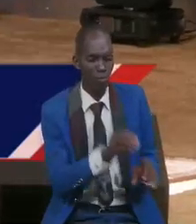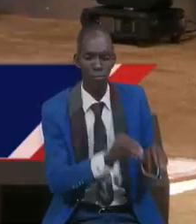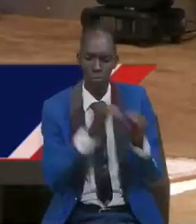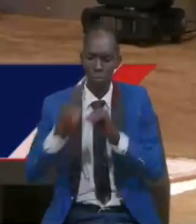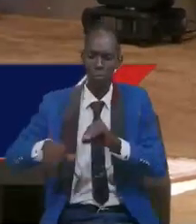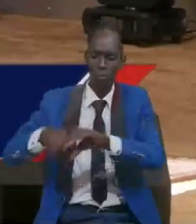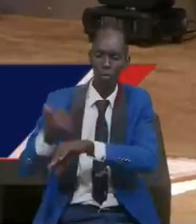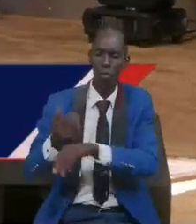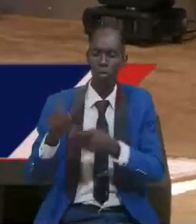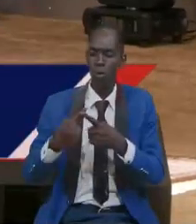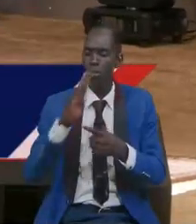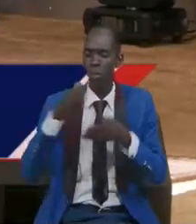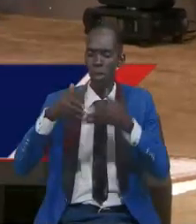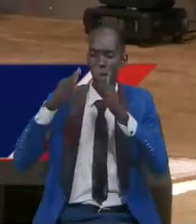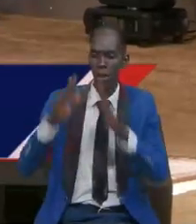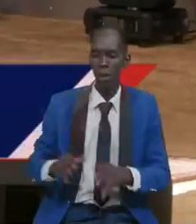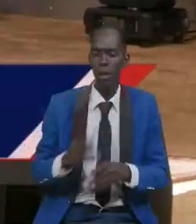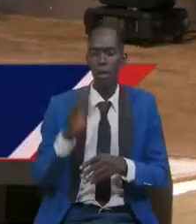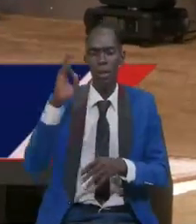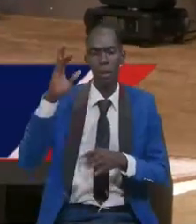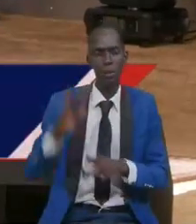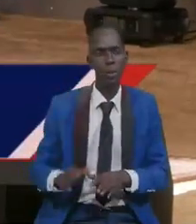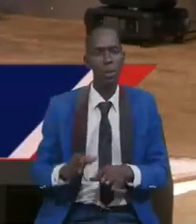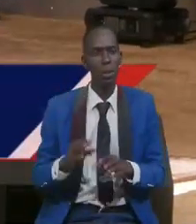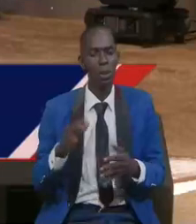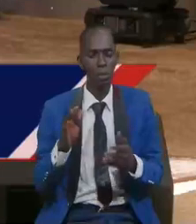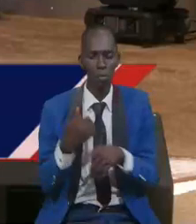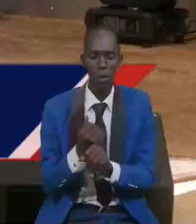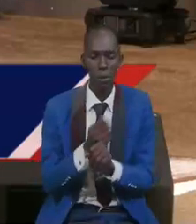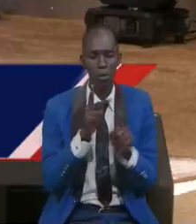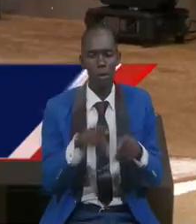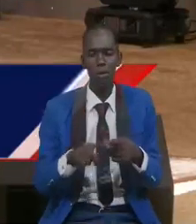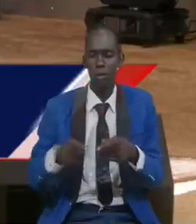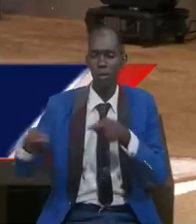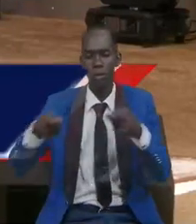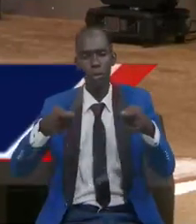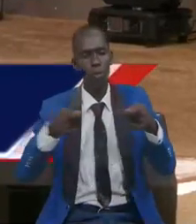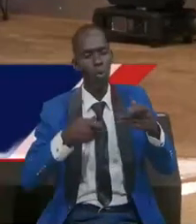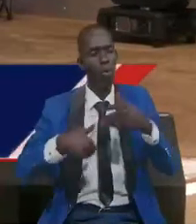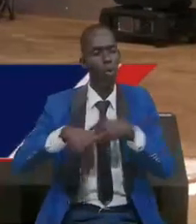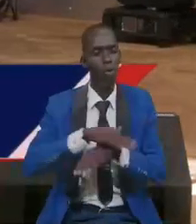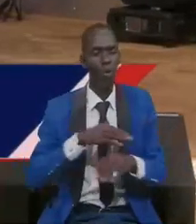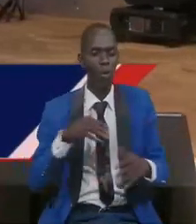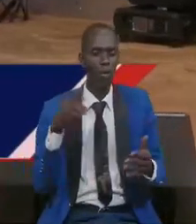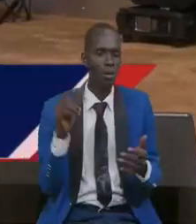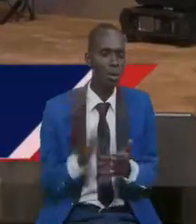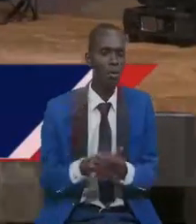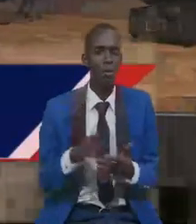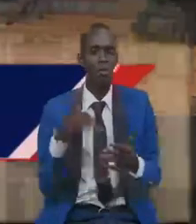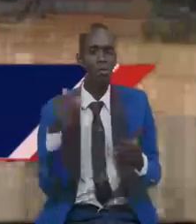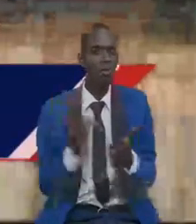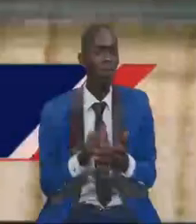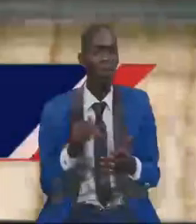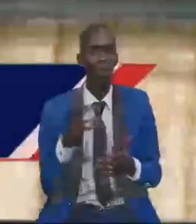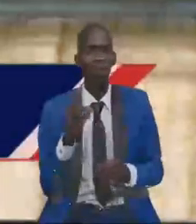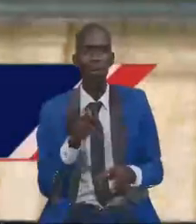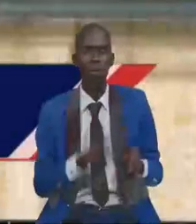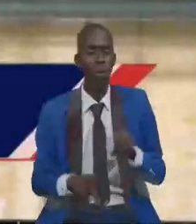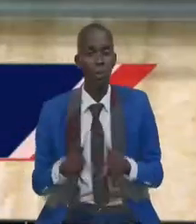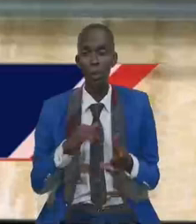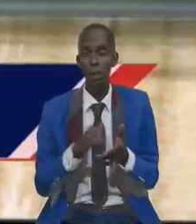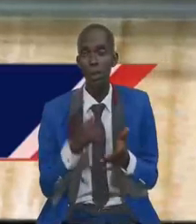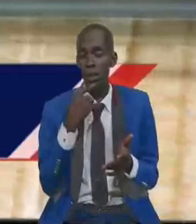Quelqu'un qui vient d'arriver dans le royaume et vous lui donnez le droit de diriger les milliers de personnes, des milliers de personnes. Il dit que ce n'est pas ça,